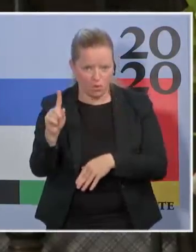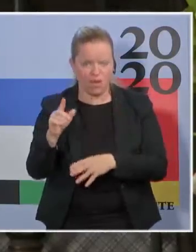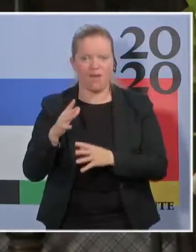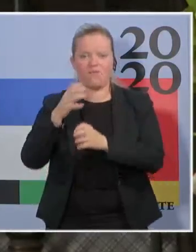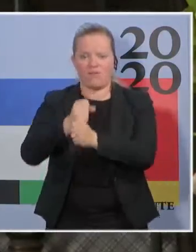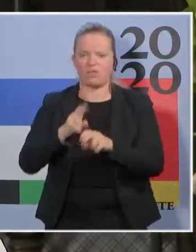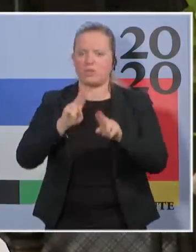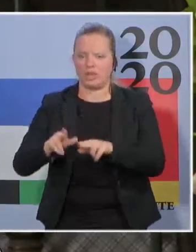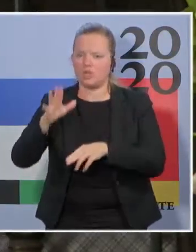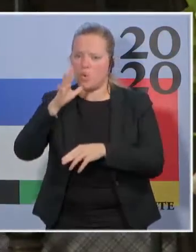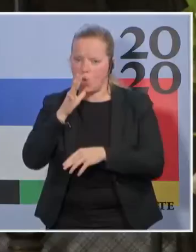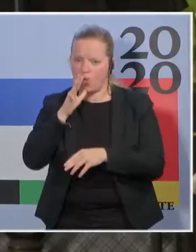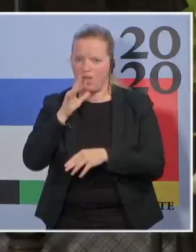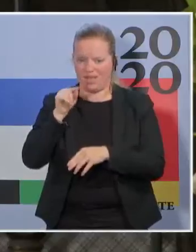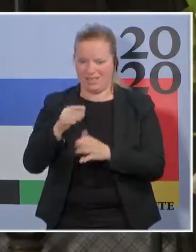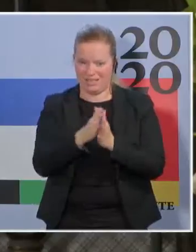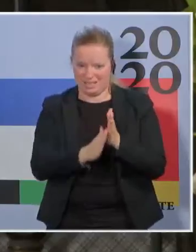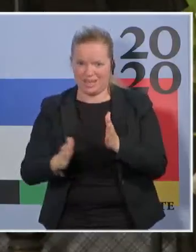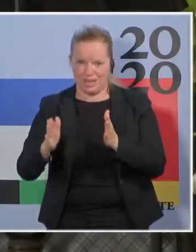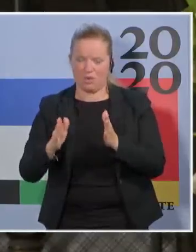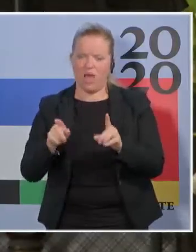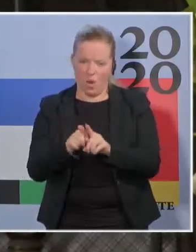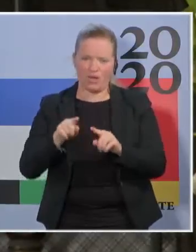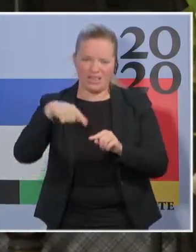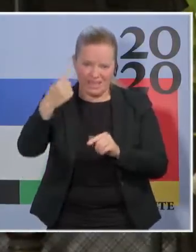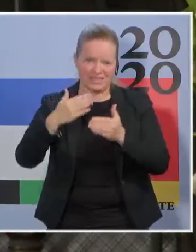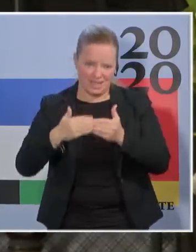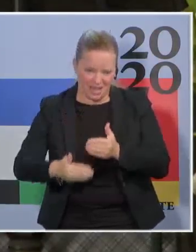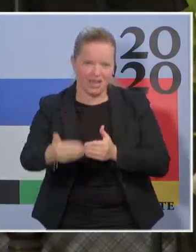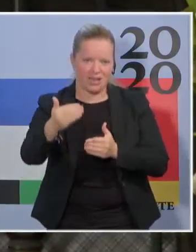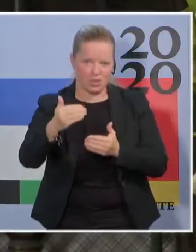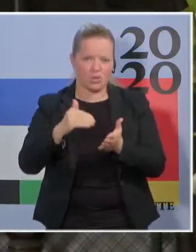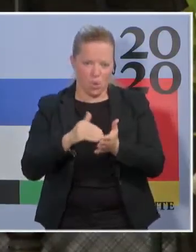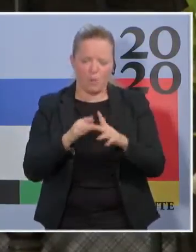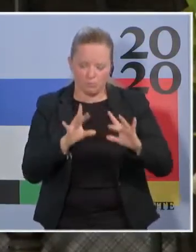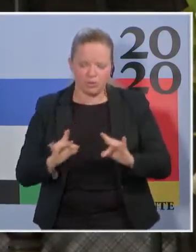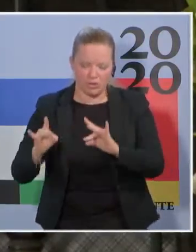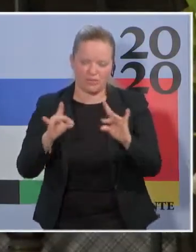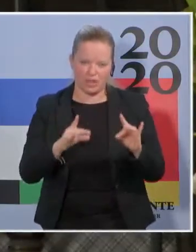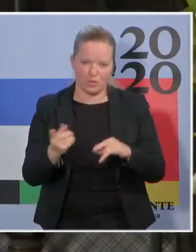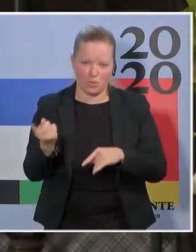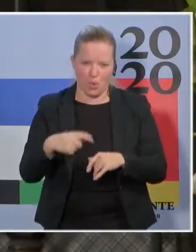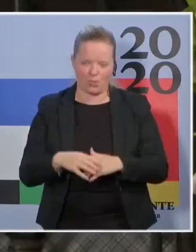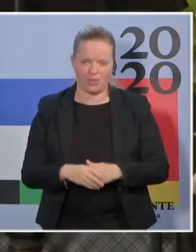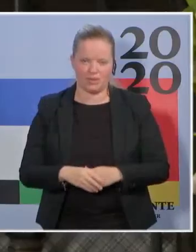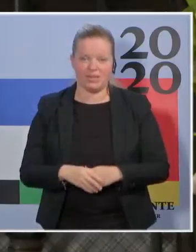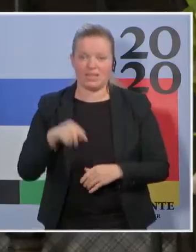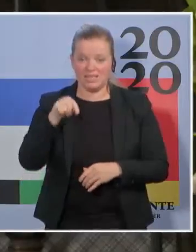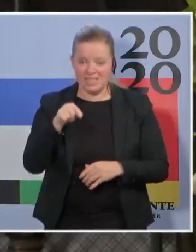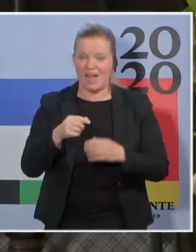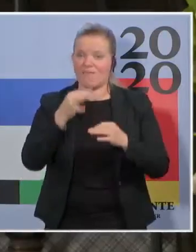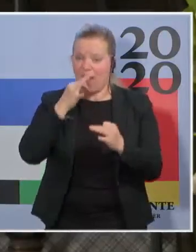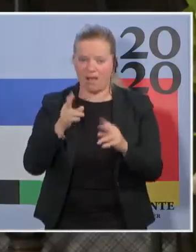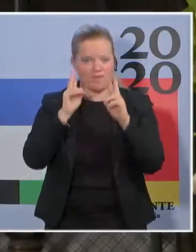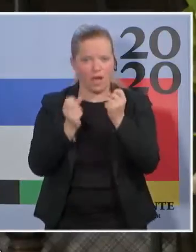den Verfassungsgerichtshof in dieser Session und vermutlich auch noch in der nächsten möglicherweise beschäftigen wird, ist eine sehr